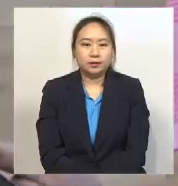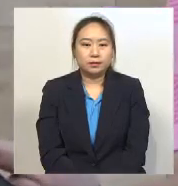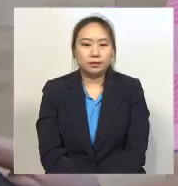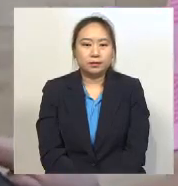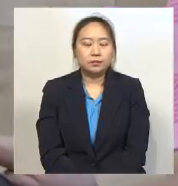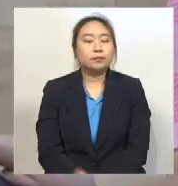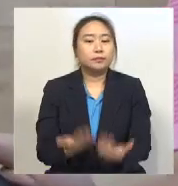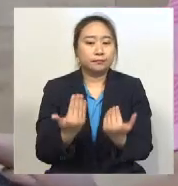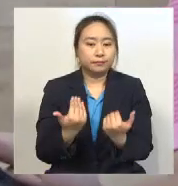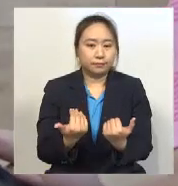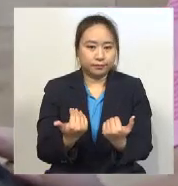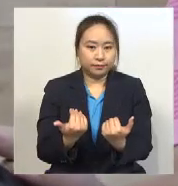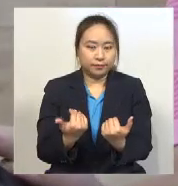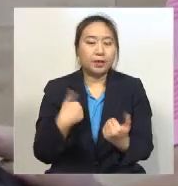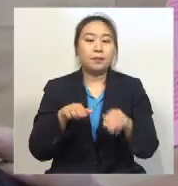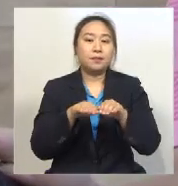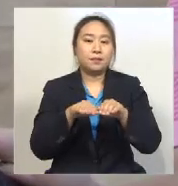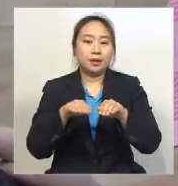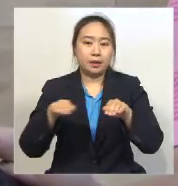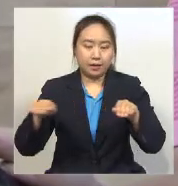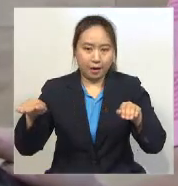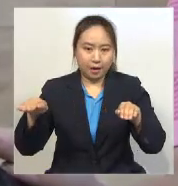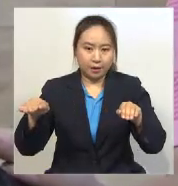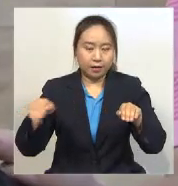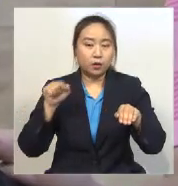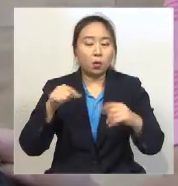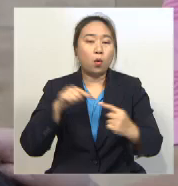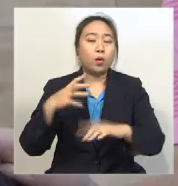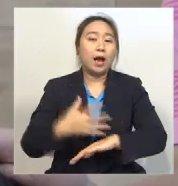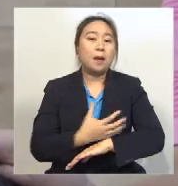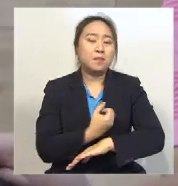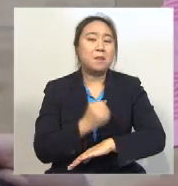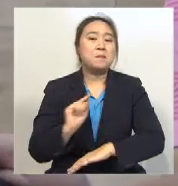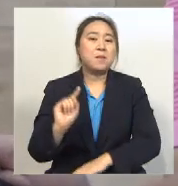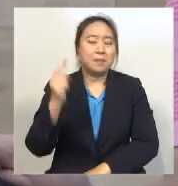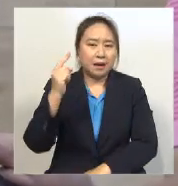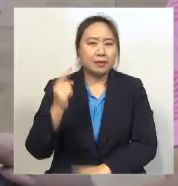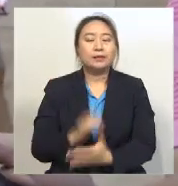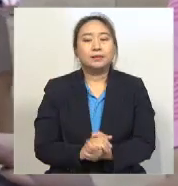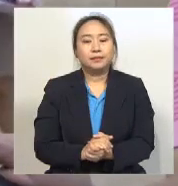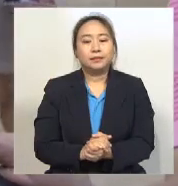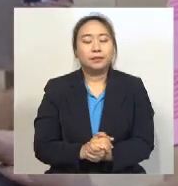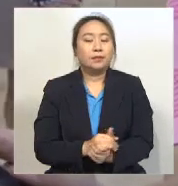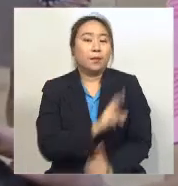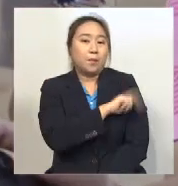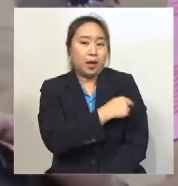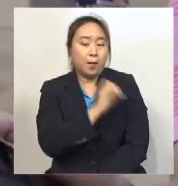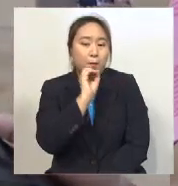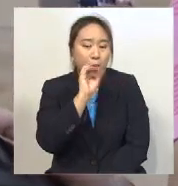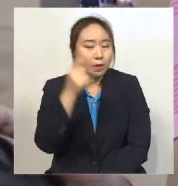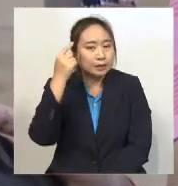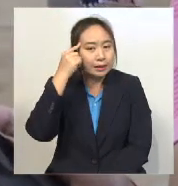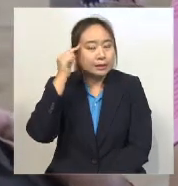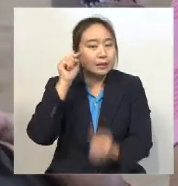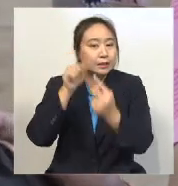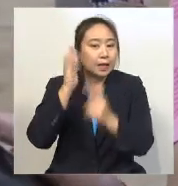นี่ก็ถือว่าเป็นการสร้างบรรทัดฐานนะคะสำหรับนักการเมืองยุคใหม่นะคะนายแพทย์ธีรเกียรติยังพูดถึงอนา